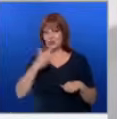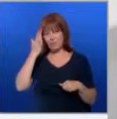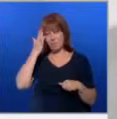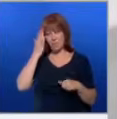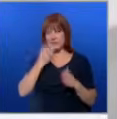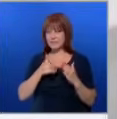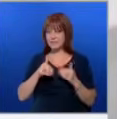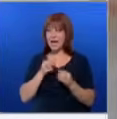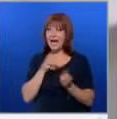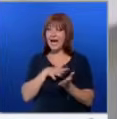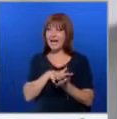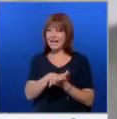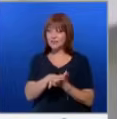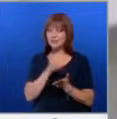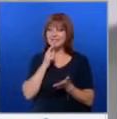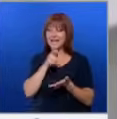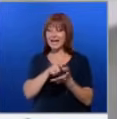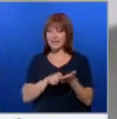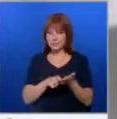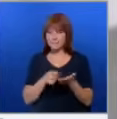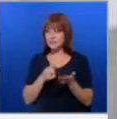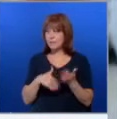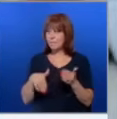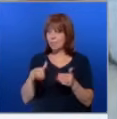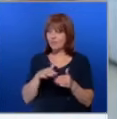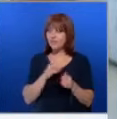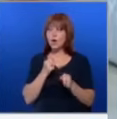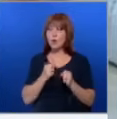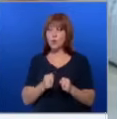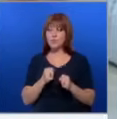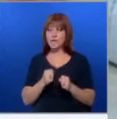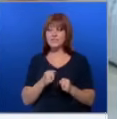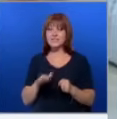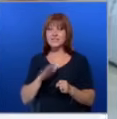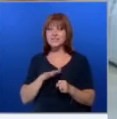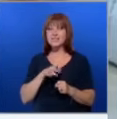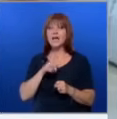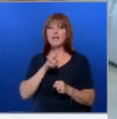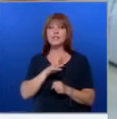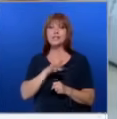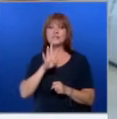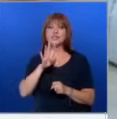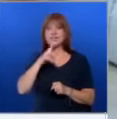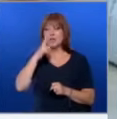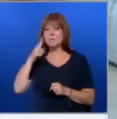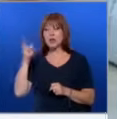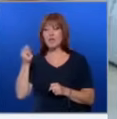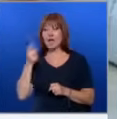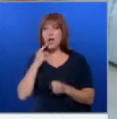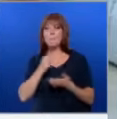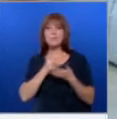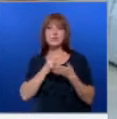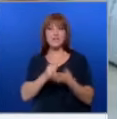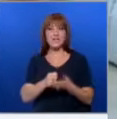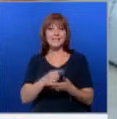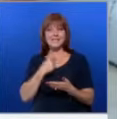повече. Разходите за обработка на рецепти също. Очаква се в края на юли те да достигнат 34 милиона лева, а бюджетът за тази дейност